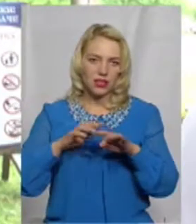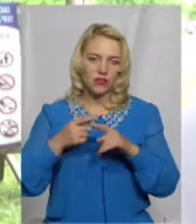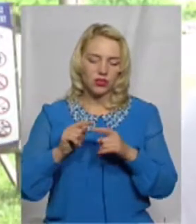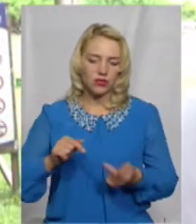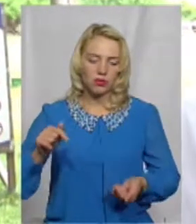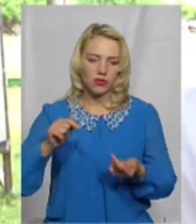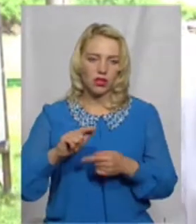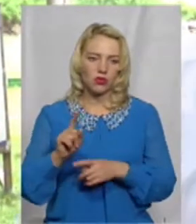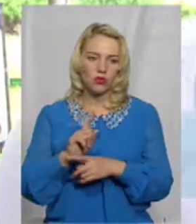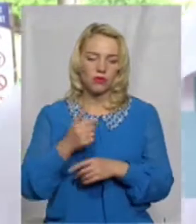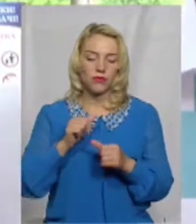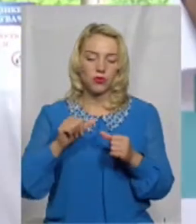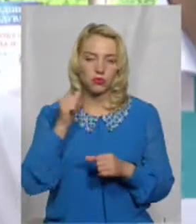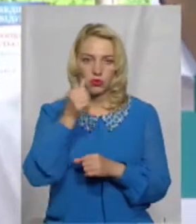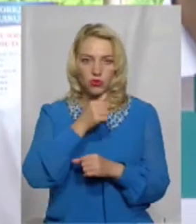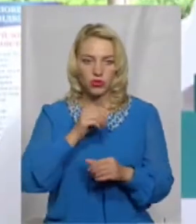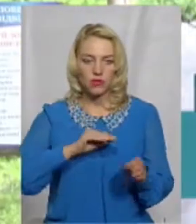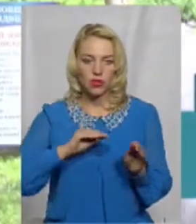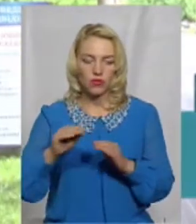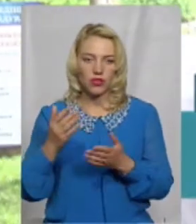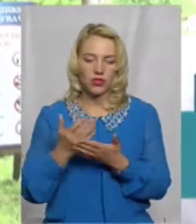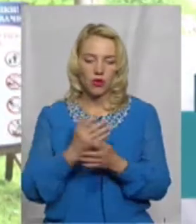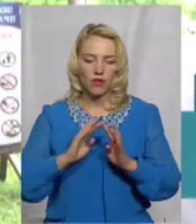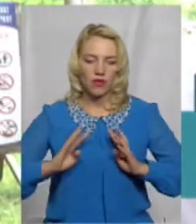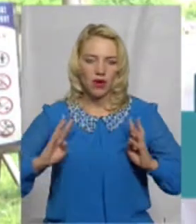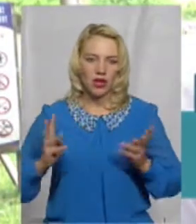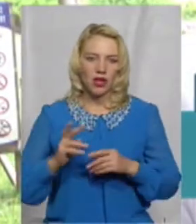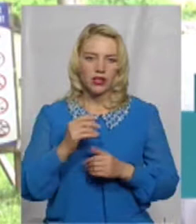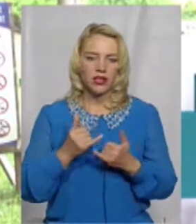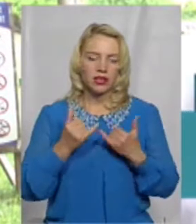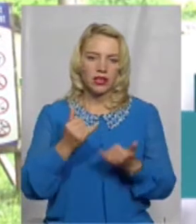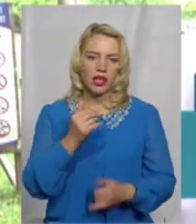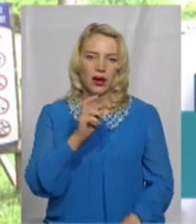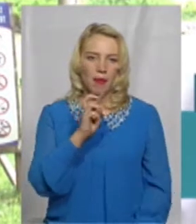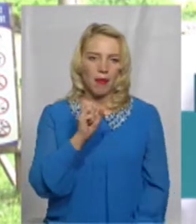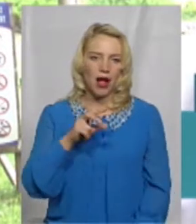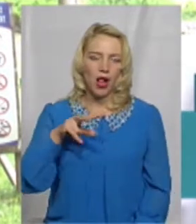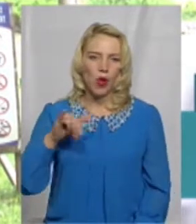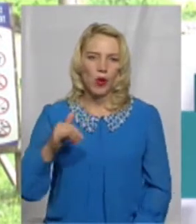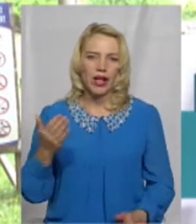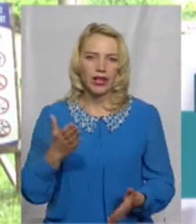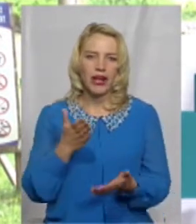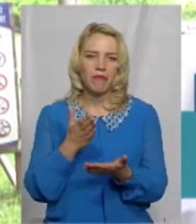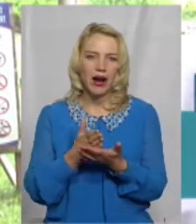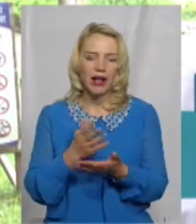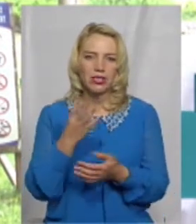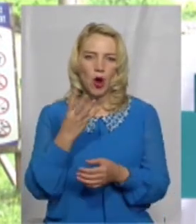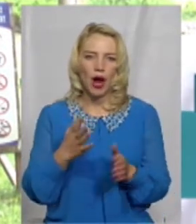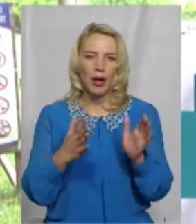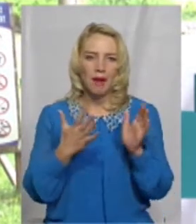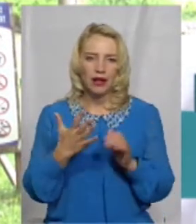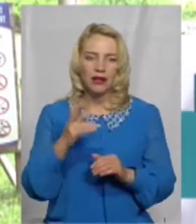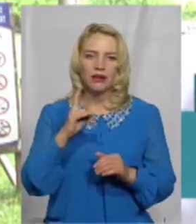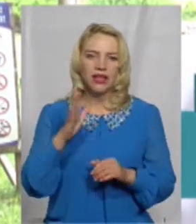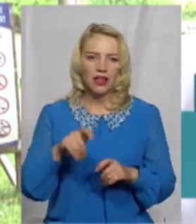того року тільки встановили новий вольєр для Балу, який має 45 квадратних метрів.